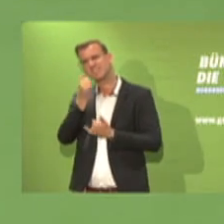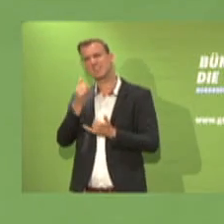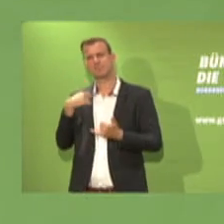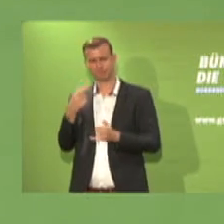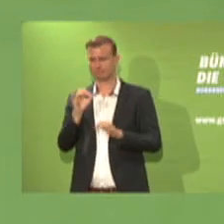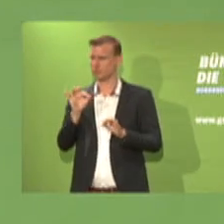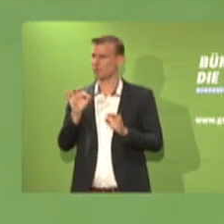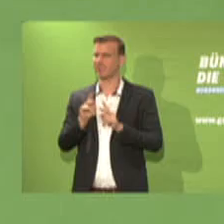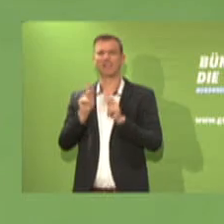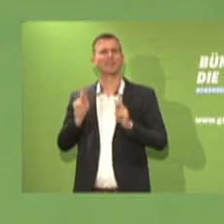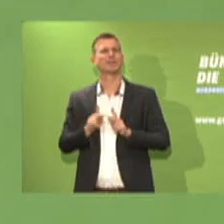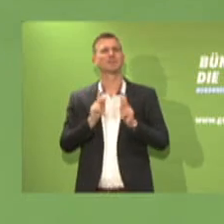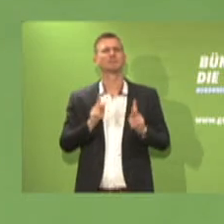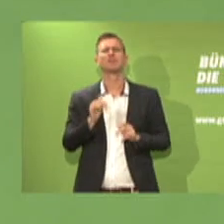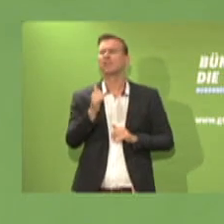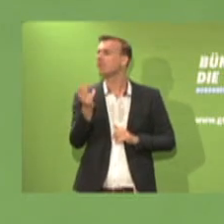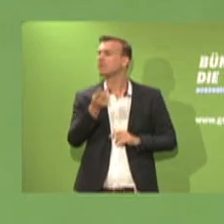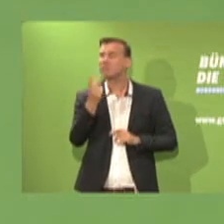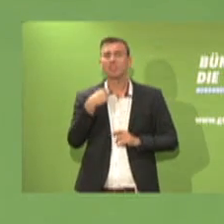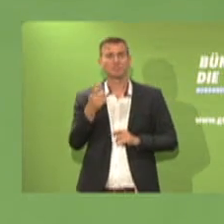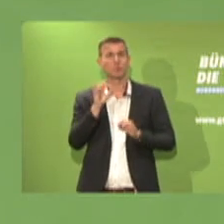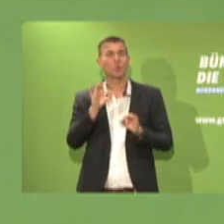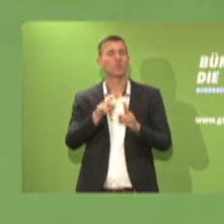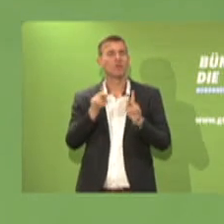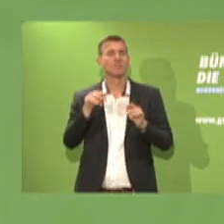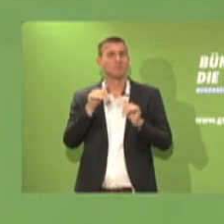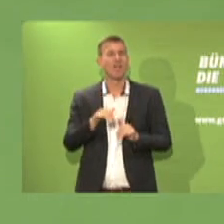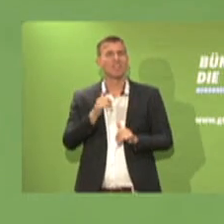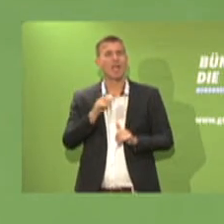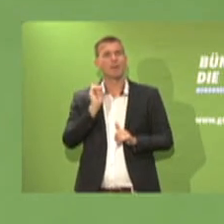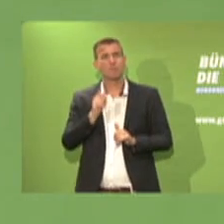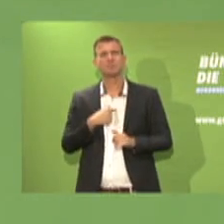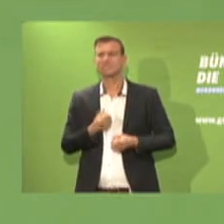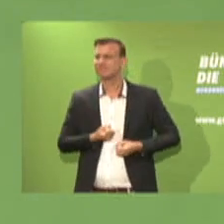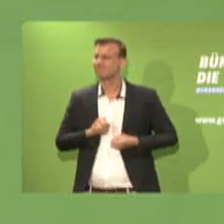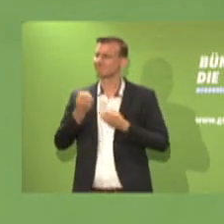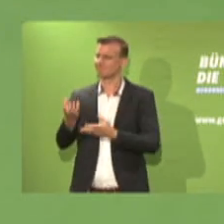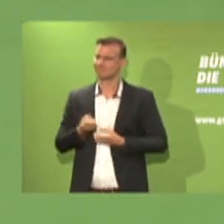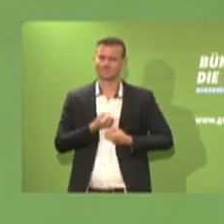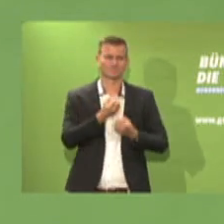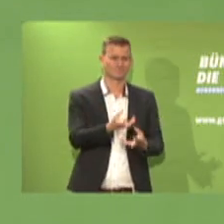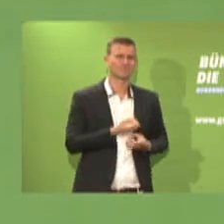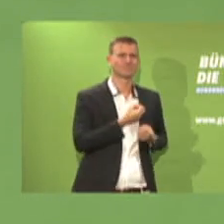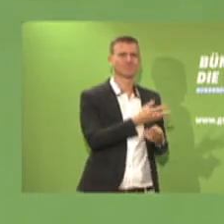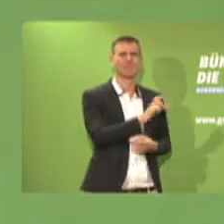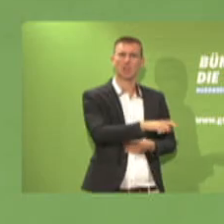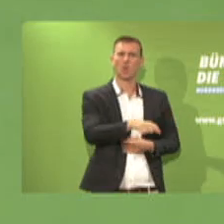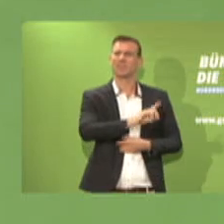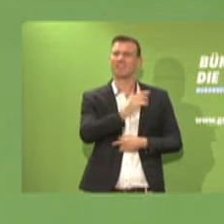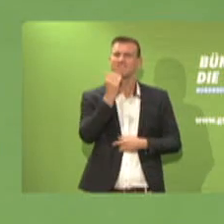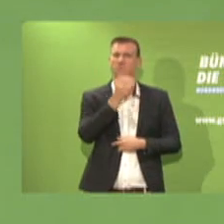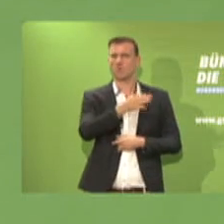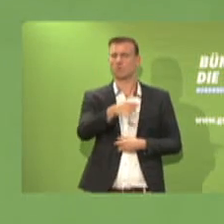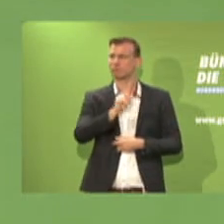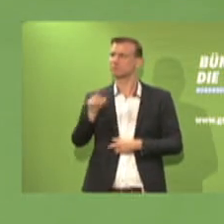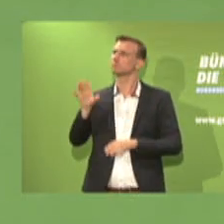Konzepte haben, die haben wir, das ist fraglos, aber wir müssen es auch an den Mann und die Frau vor Ort bringen. Und ich glaube, da müssen wir noch